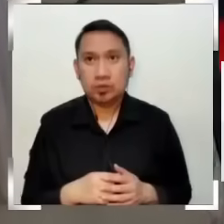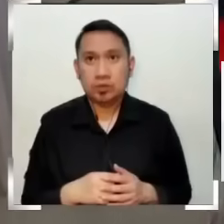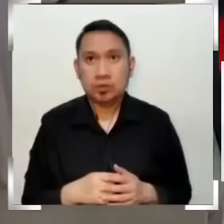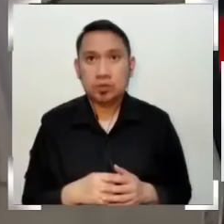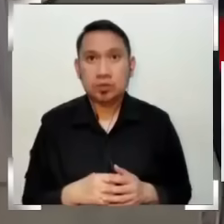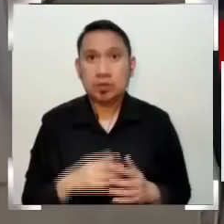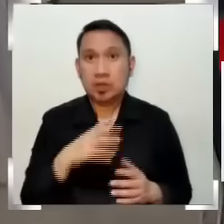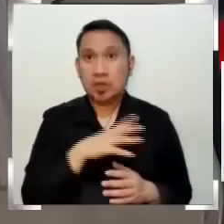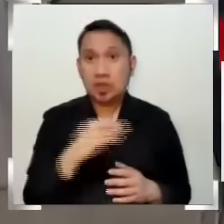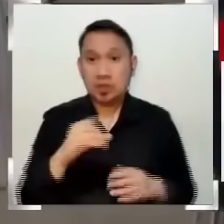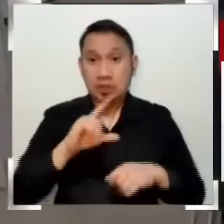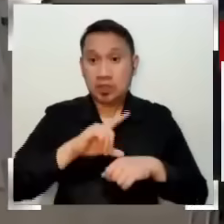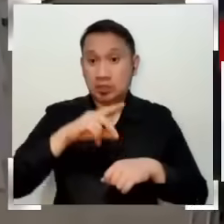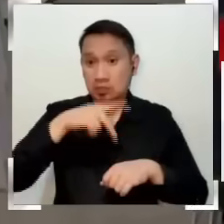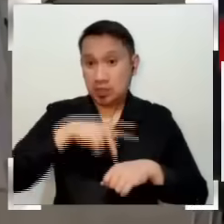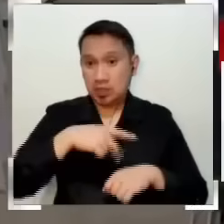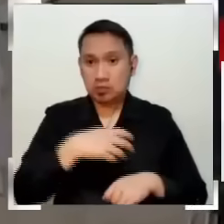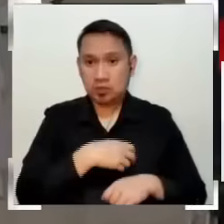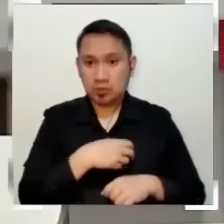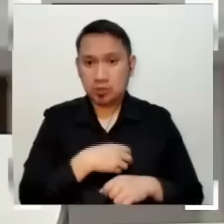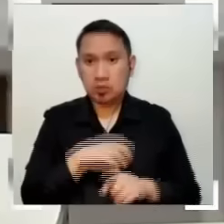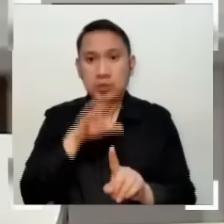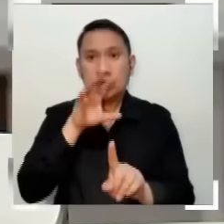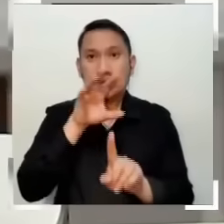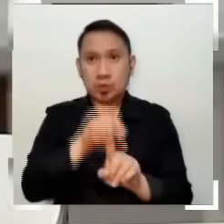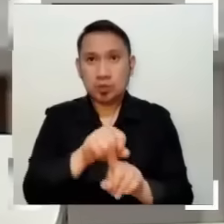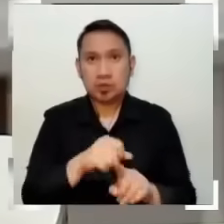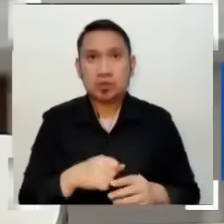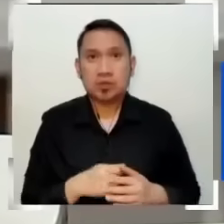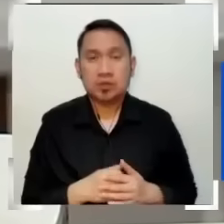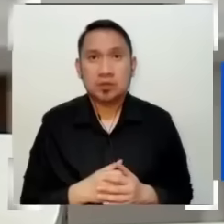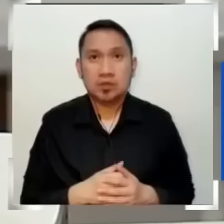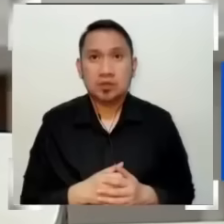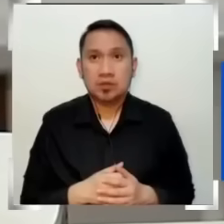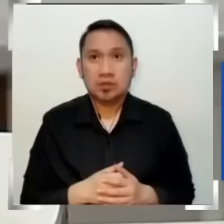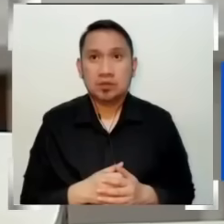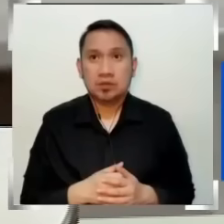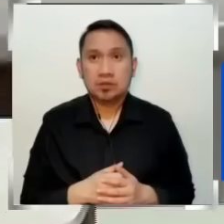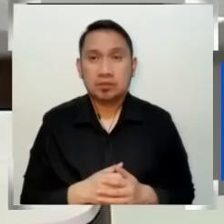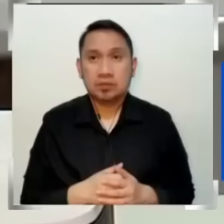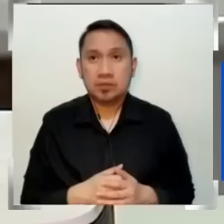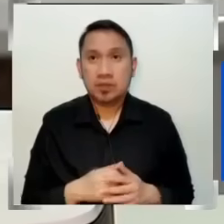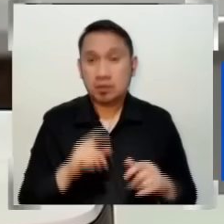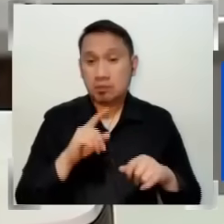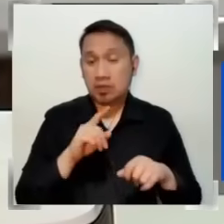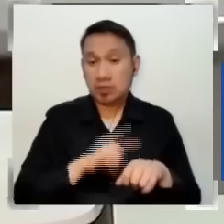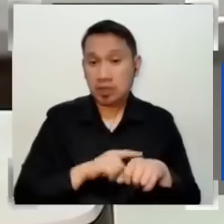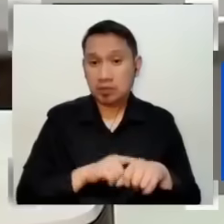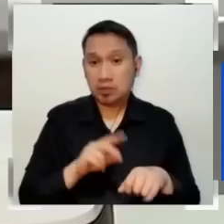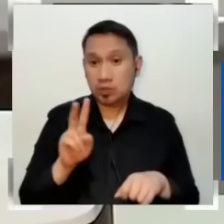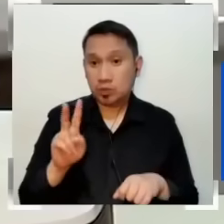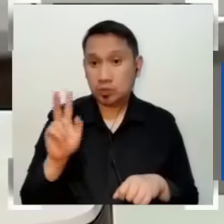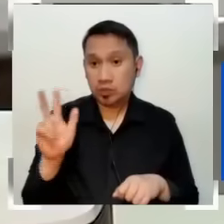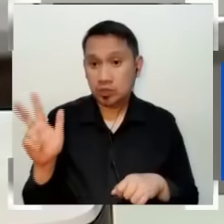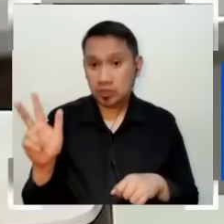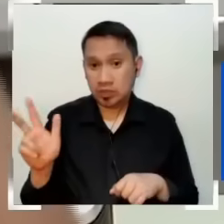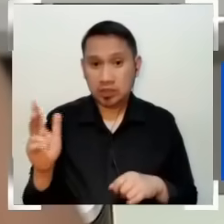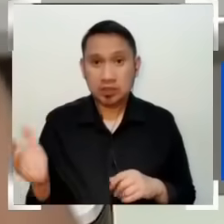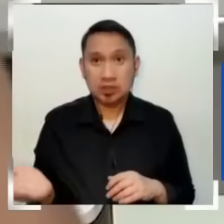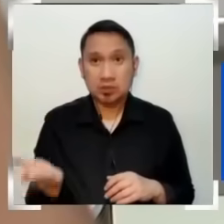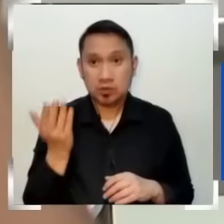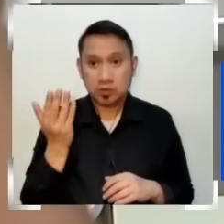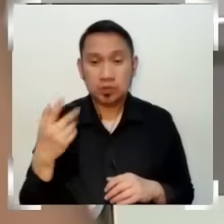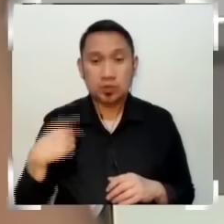Piñas Police para arestuhin si Castañeda. As early as 2:30 in the morning, we receive a phone